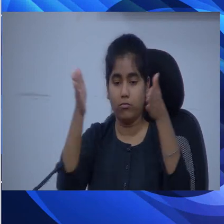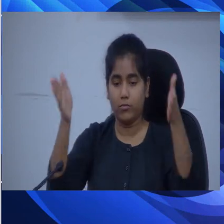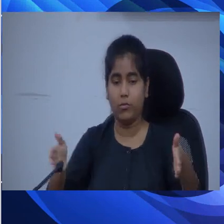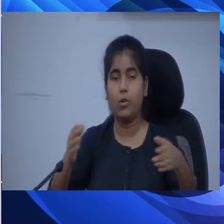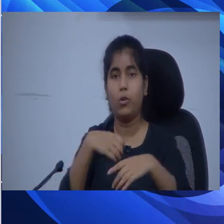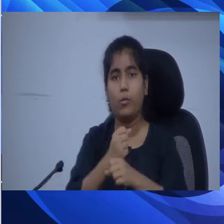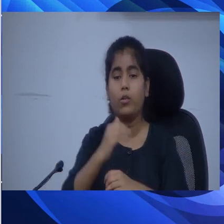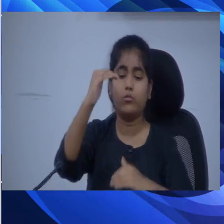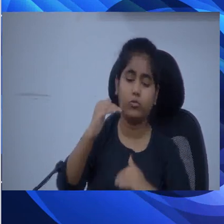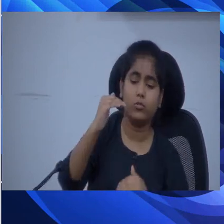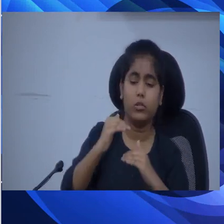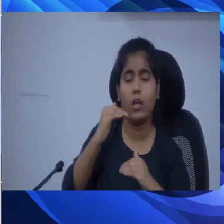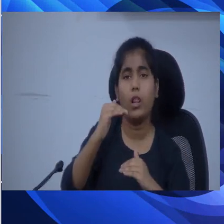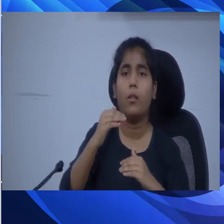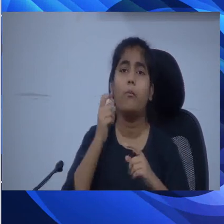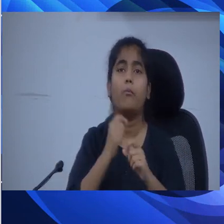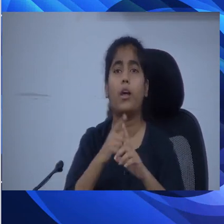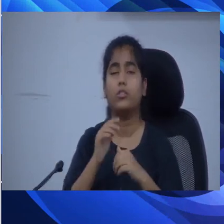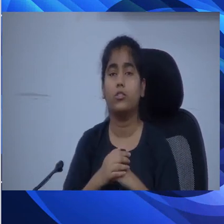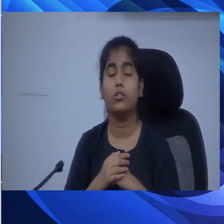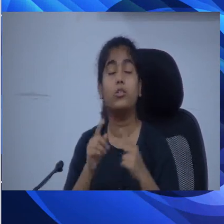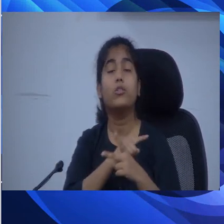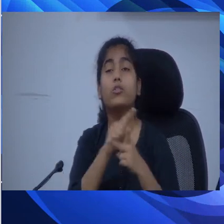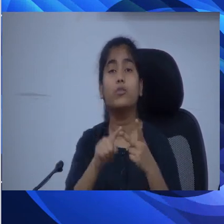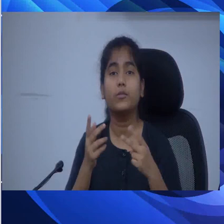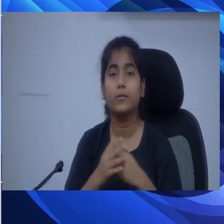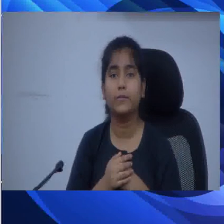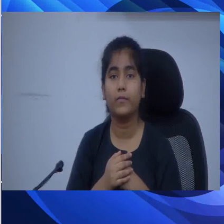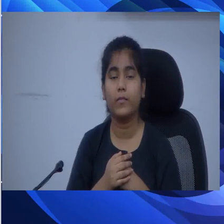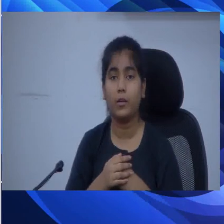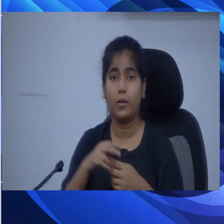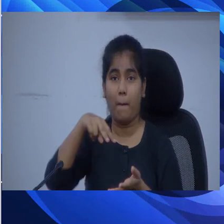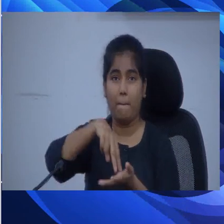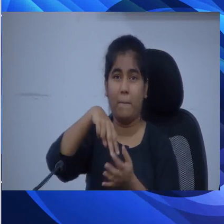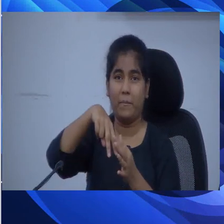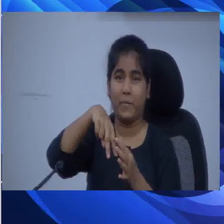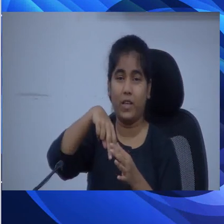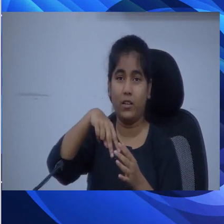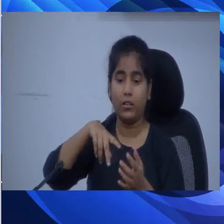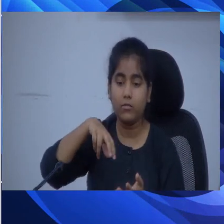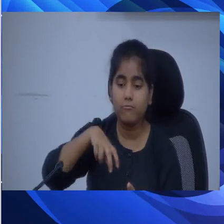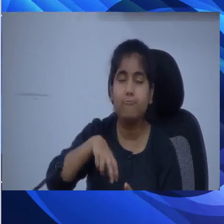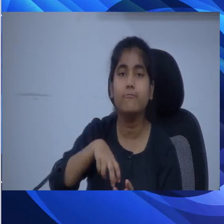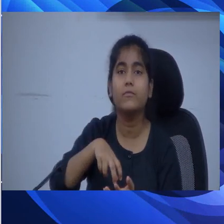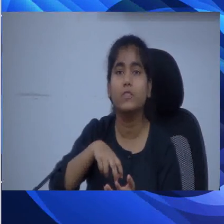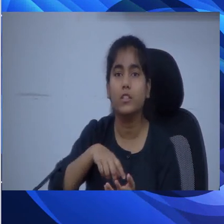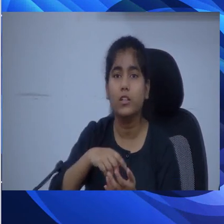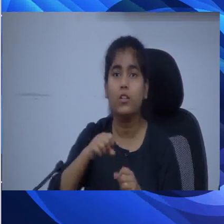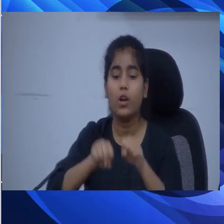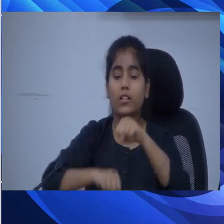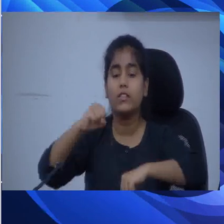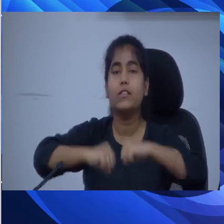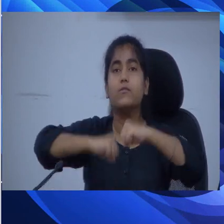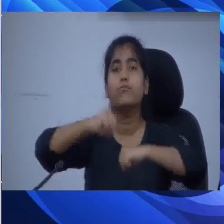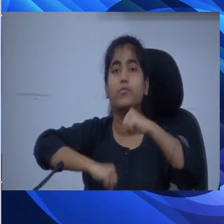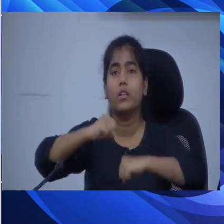ये एलिमेंट हुआ कि आप जब भी काउंटर बनाए बिल्कुल थोड़ी सी चीज़ चाहिए, एक ऊंचा है एक को नीचा कर दे। दूसरी चीज़ जो उसके साथ चाहिए कि आप उनके पैर